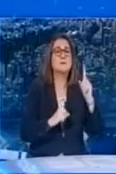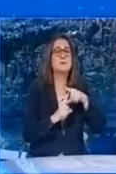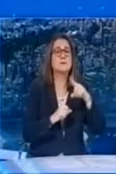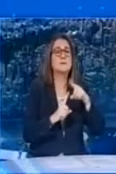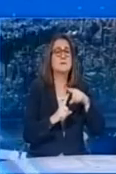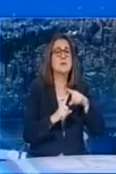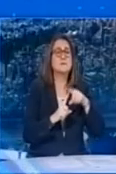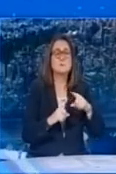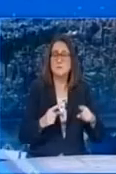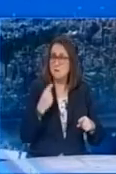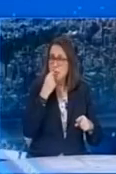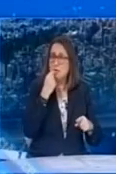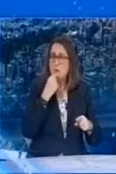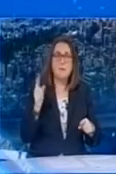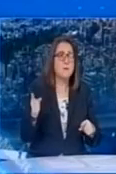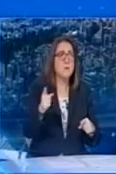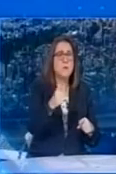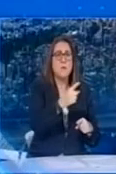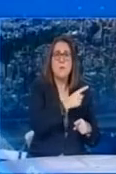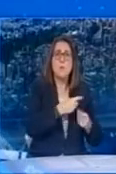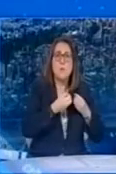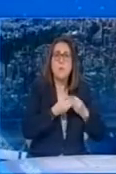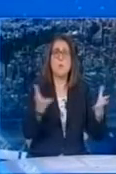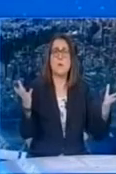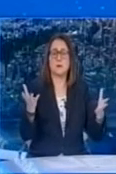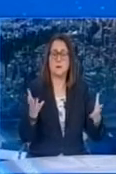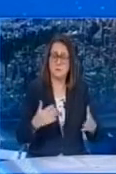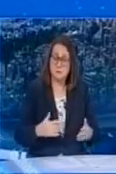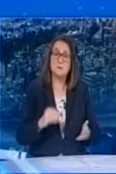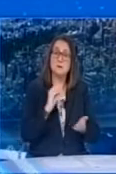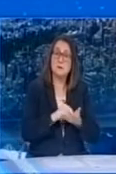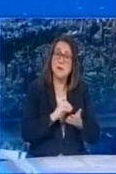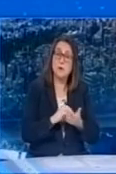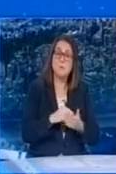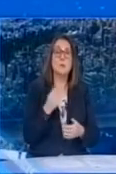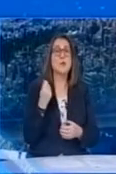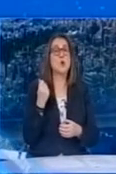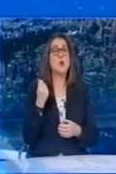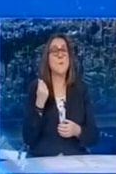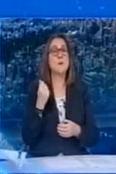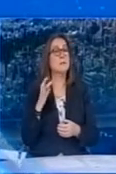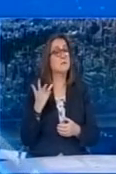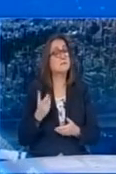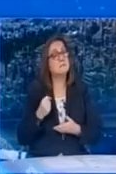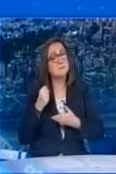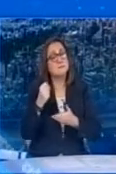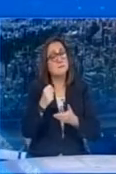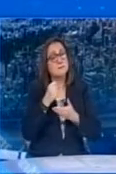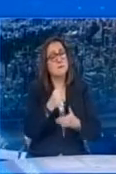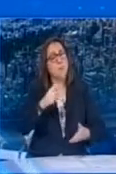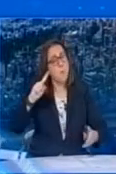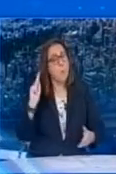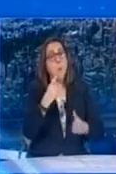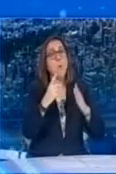πληθυσμού, αλλά και στην οικονομία, με άμεση ενίσχυση όλων των οικοκυριών